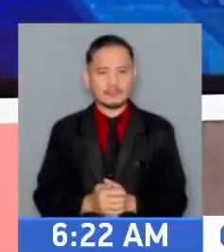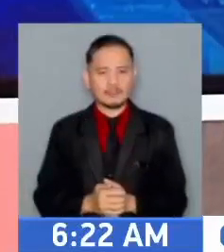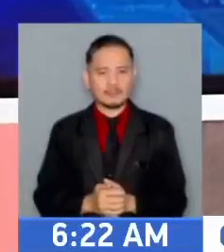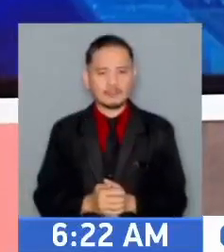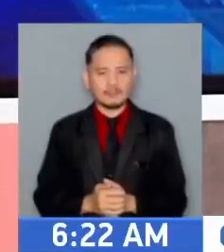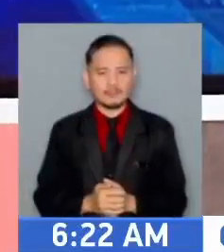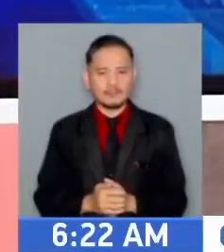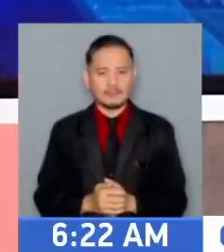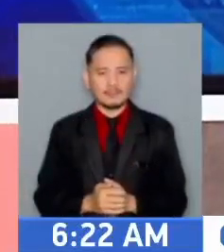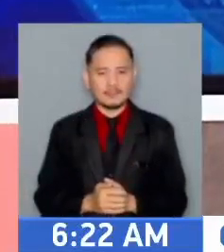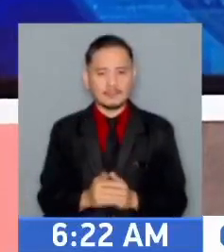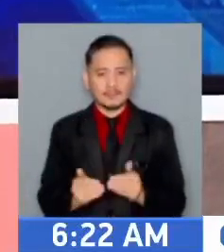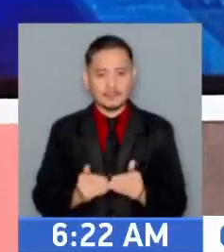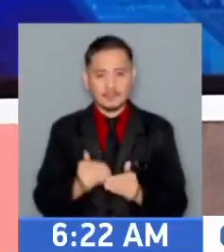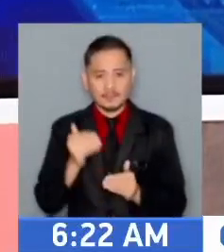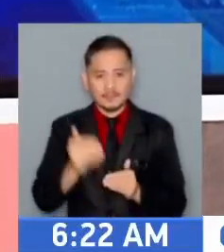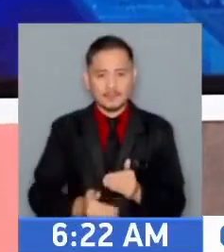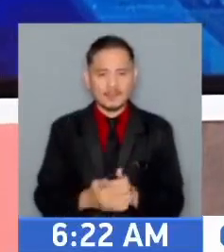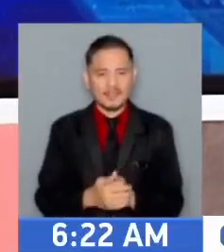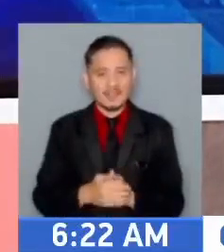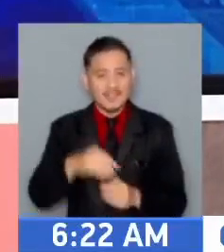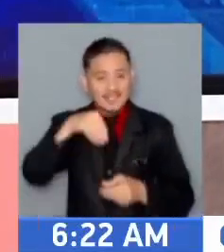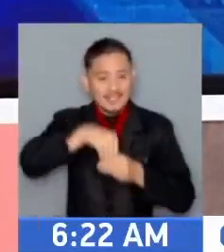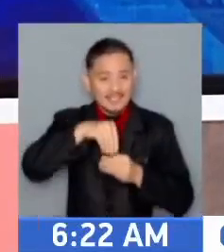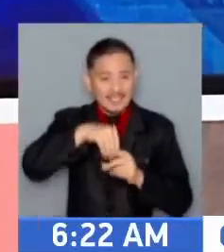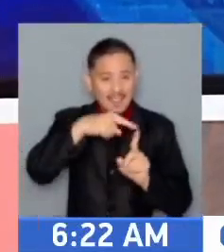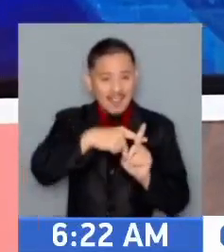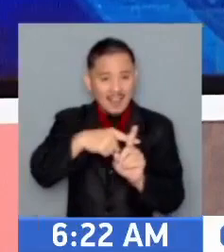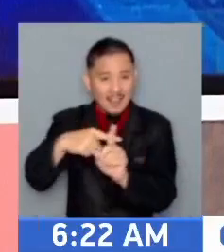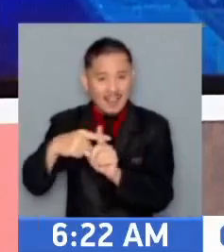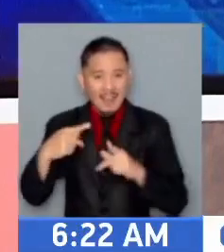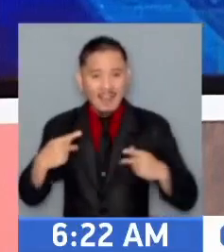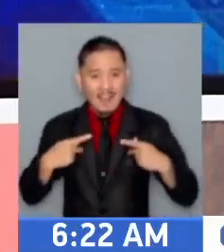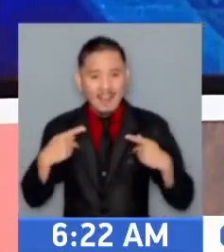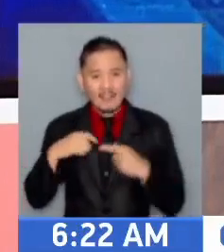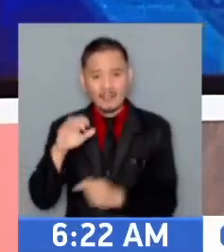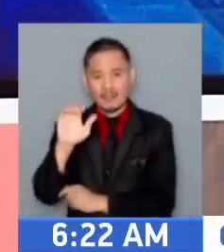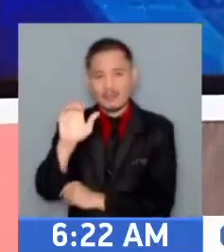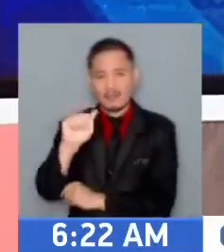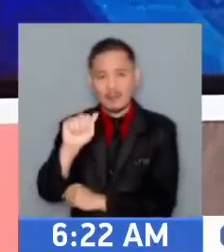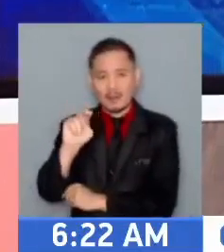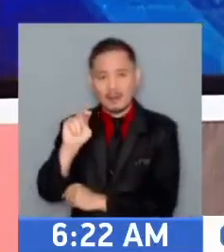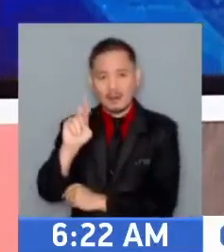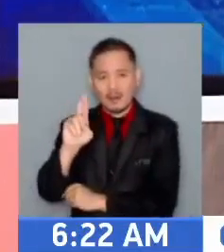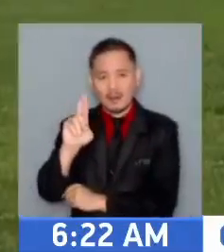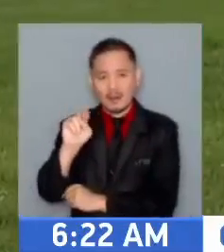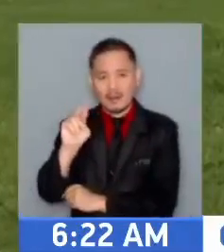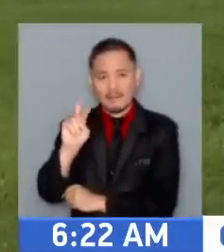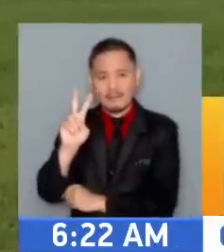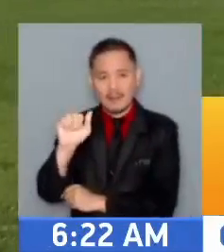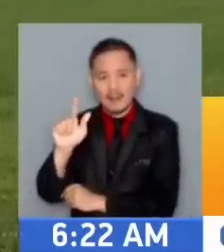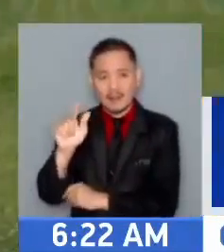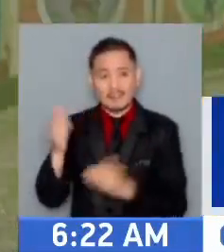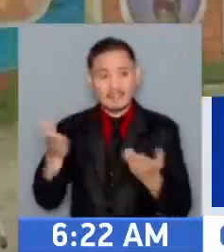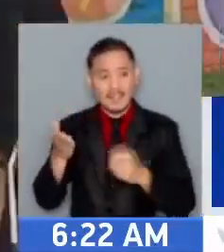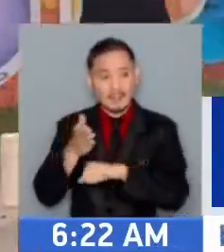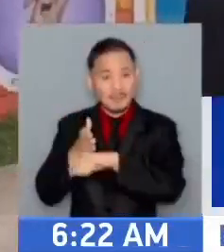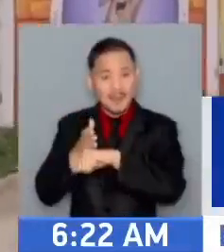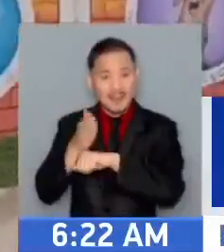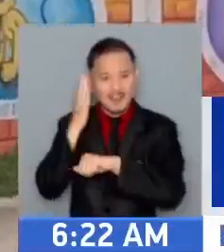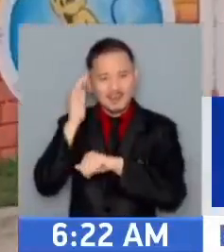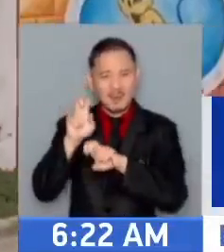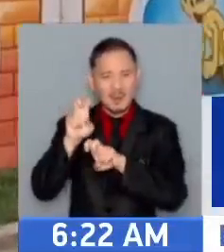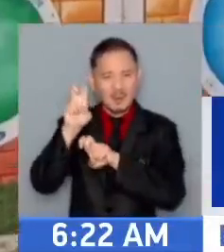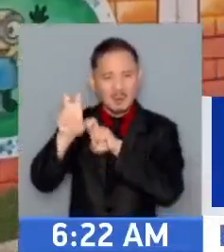karnabal sa loob ng sementeryo? Yan ang paandar sa Balanga, Bataan. Nasa loob mismo ng Eternal